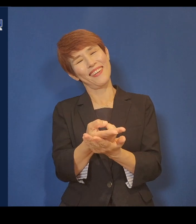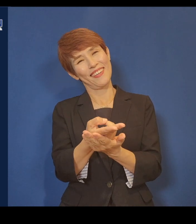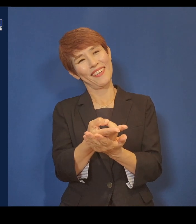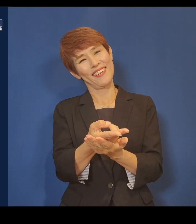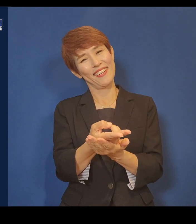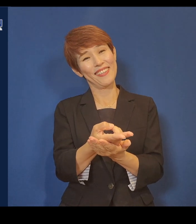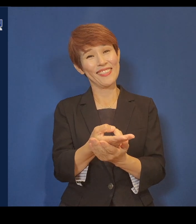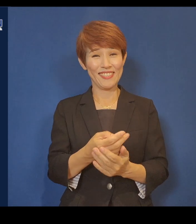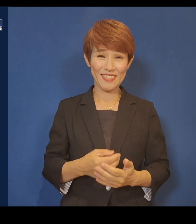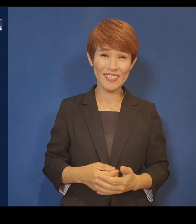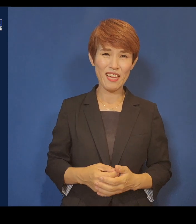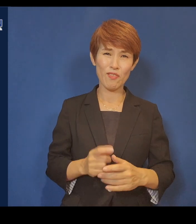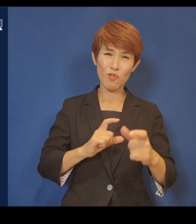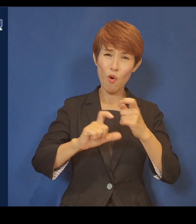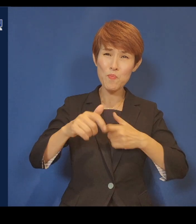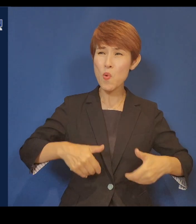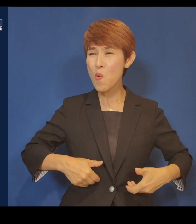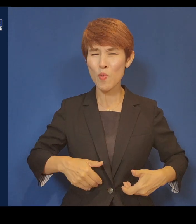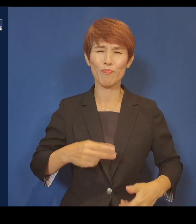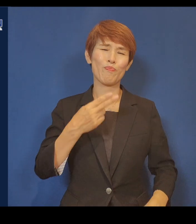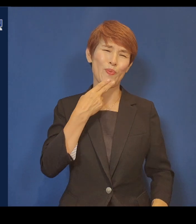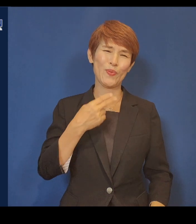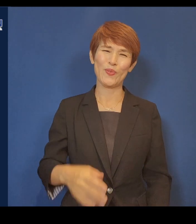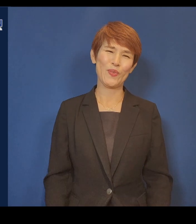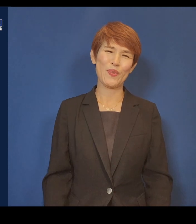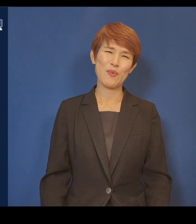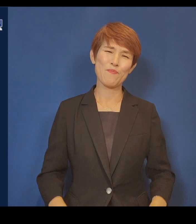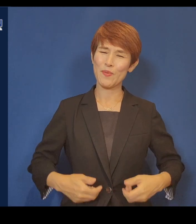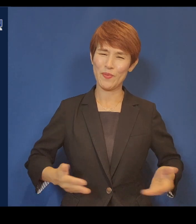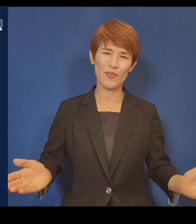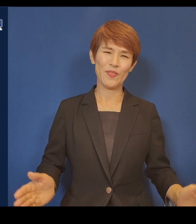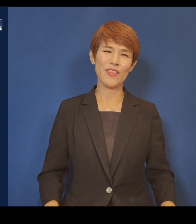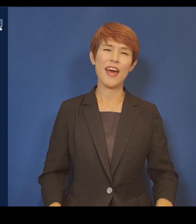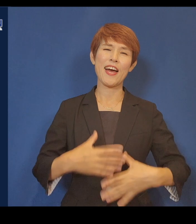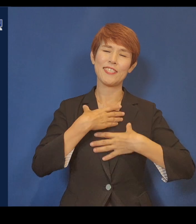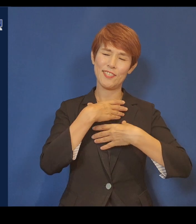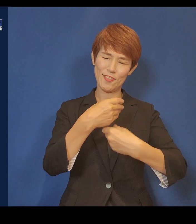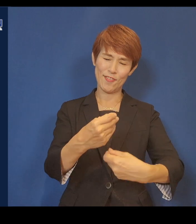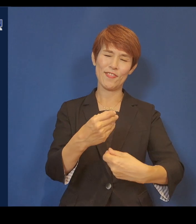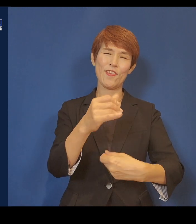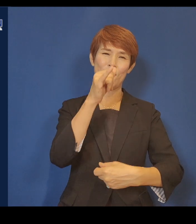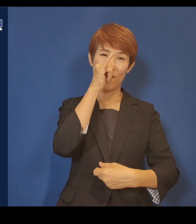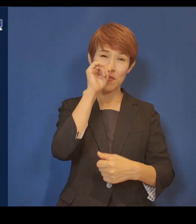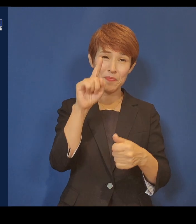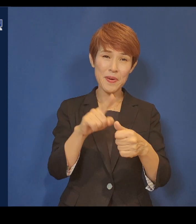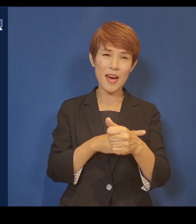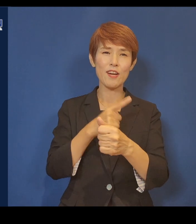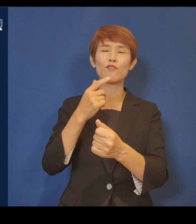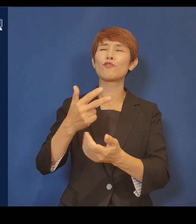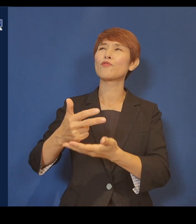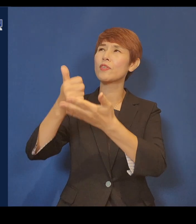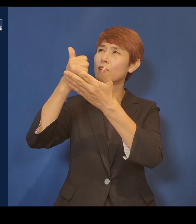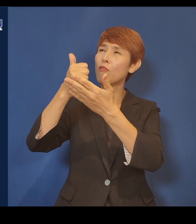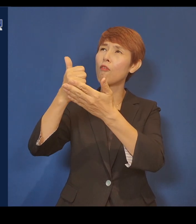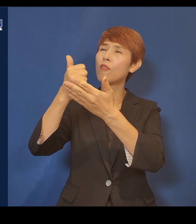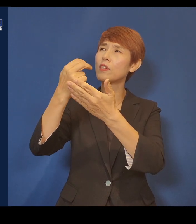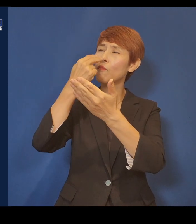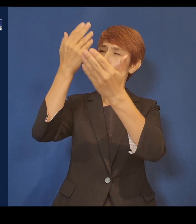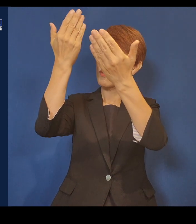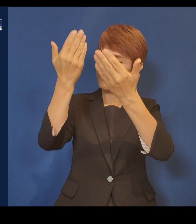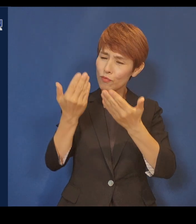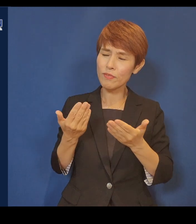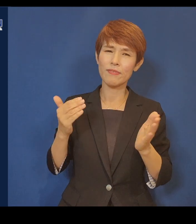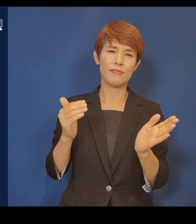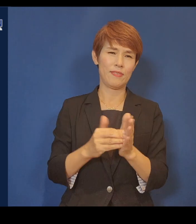또 뭐 할 필요가 있어요? 안전이 확보됐는데 주께서 생명의 길을 내게 보이시리니 죽을 줄 알았어요.